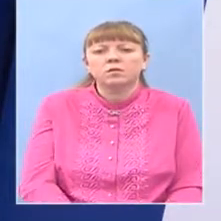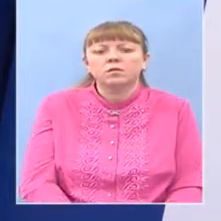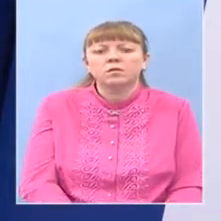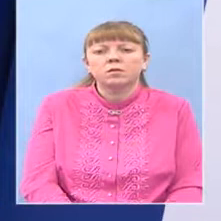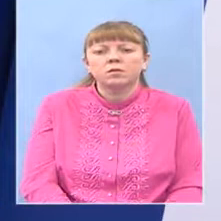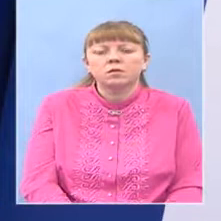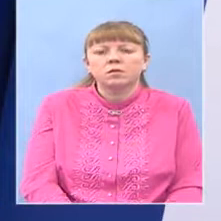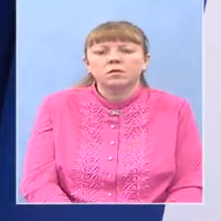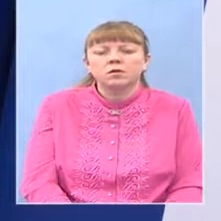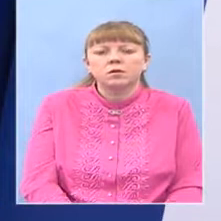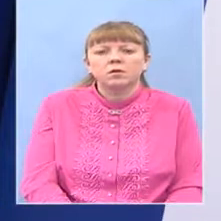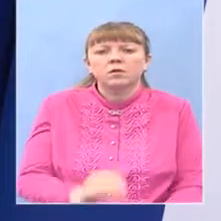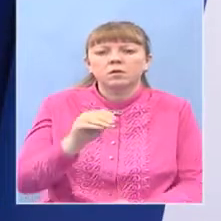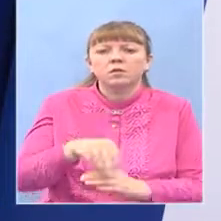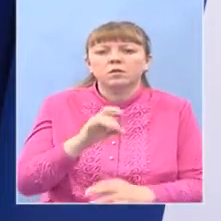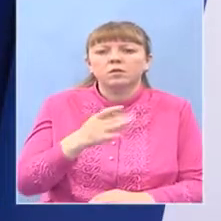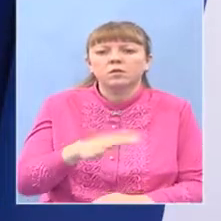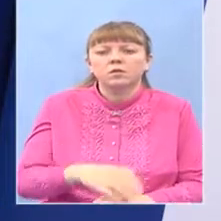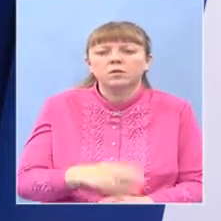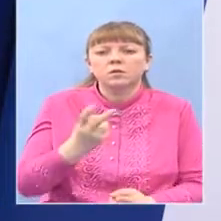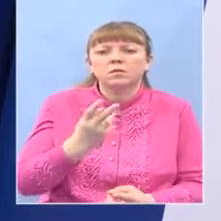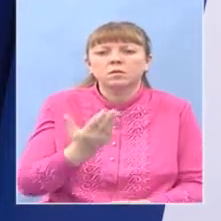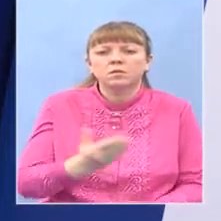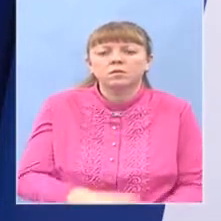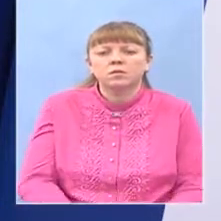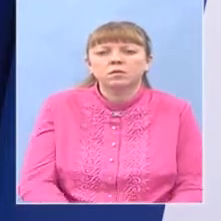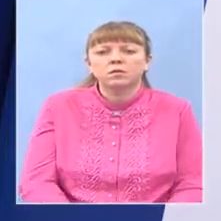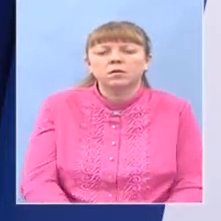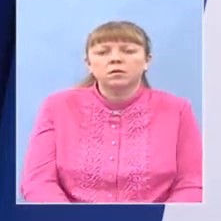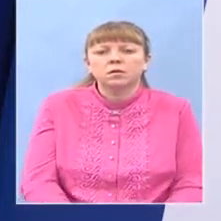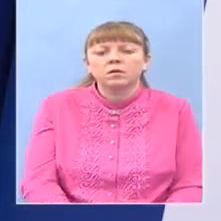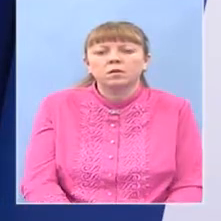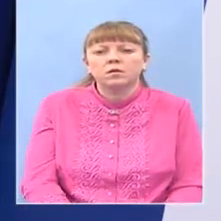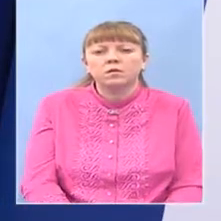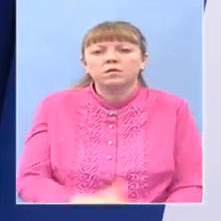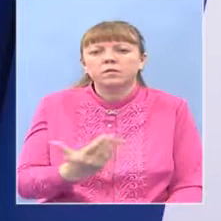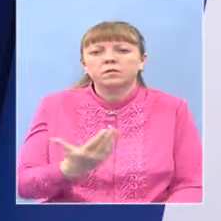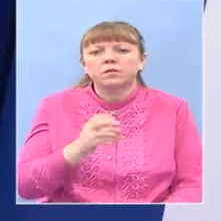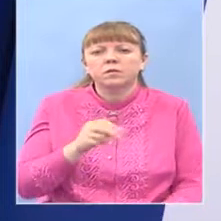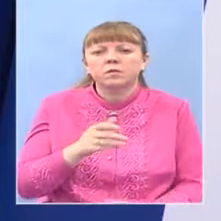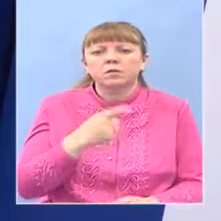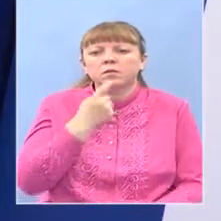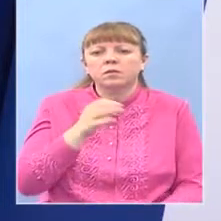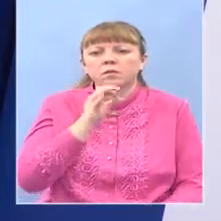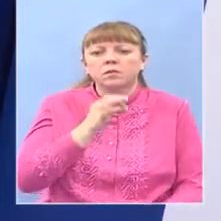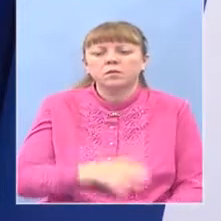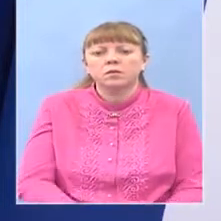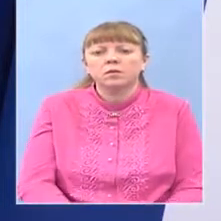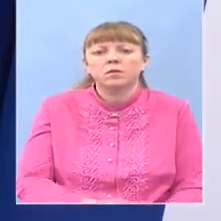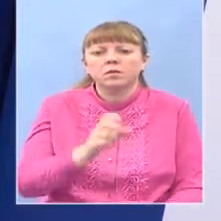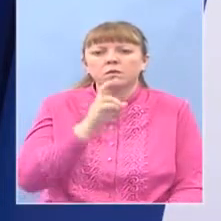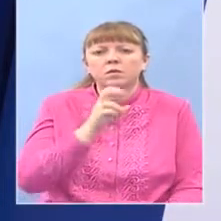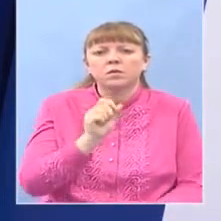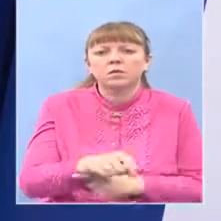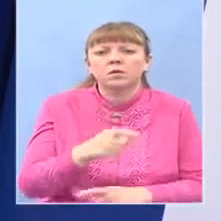он закладывает туда те индикаторы, которые нужны ему. Но мы сейчас на всех площадках говорим о том, что темы